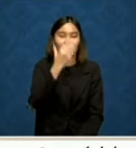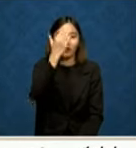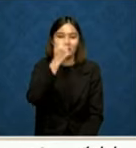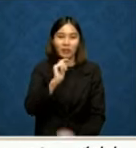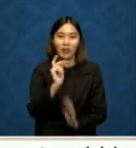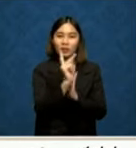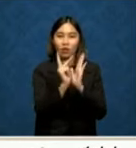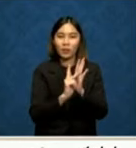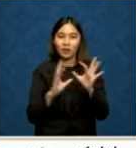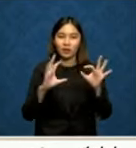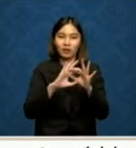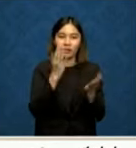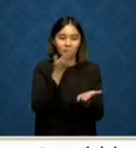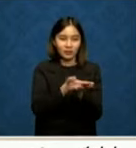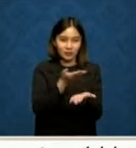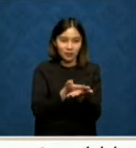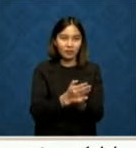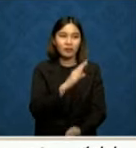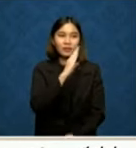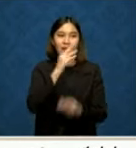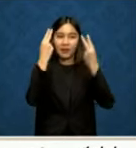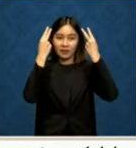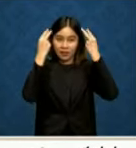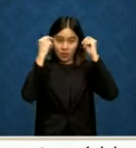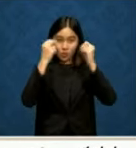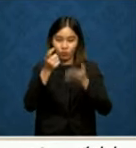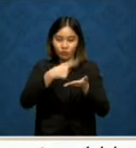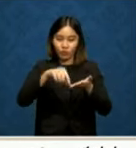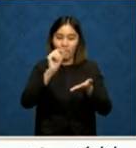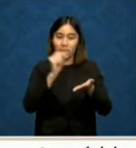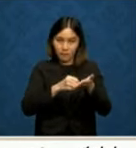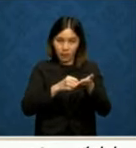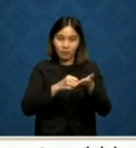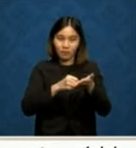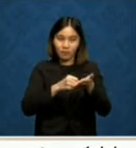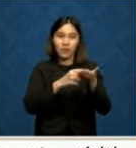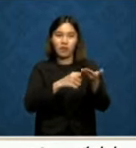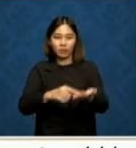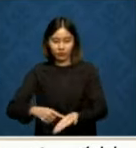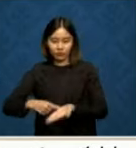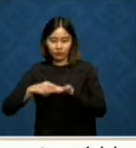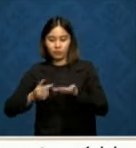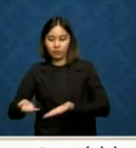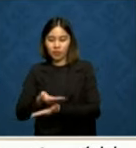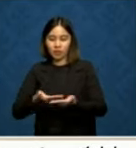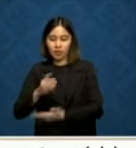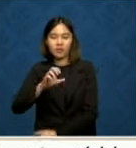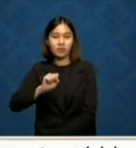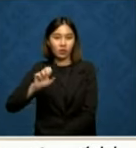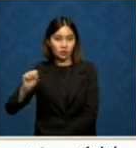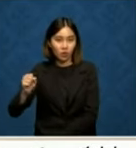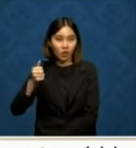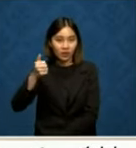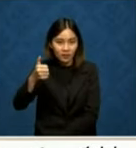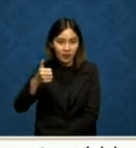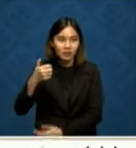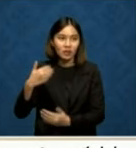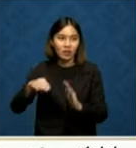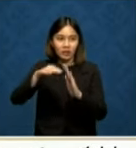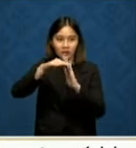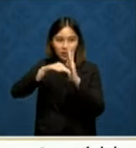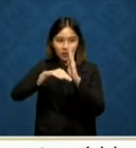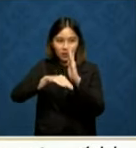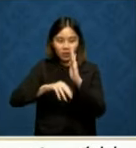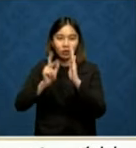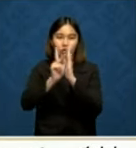าเป็กฎหมายเกี่ยวกัการเงินถ้าท่านนายก เซนท์ปุบมัสามารทจะเอาเขามาพิจารณาในสภาพุทธแัตทดอนแล้วกไปตามขนตอน